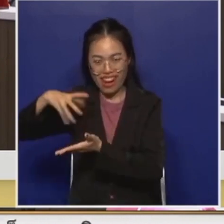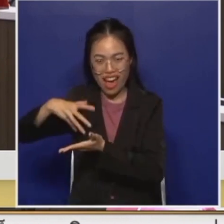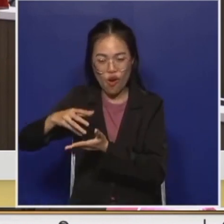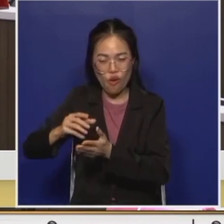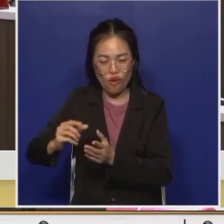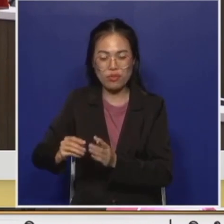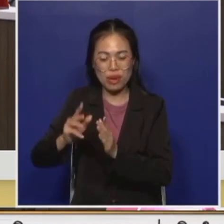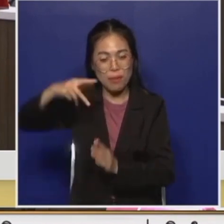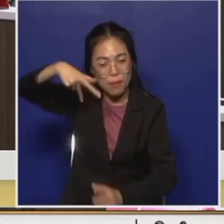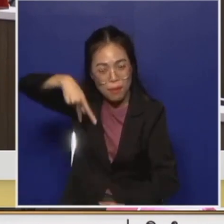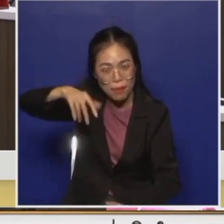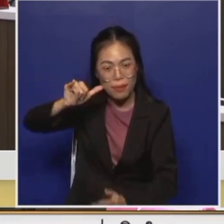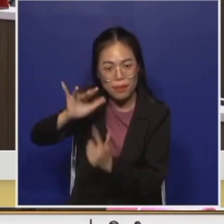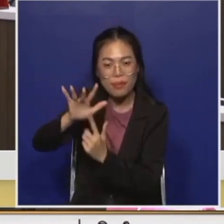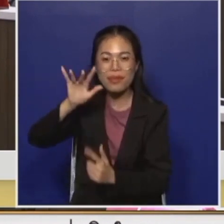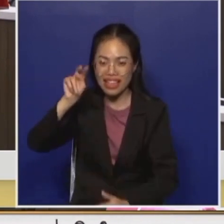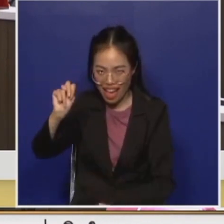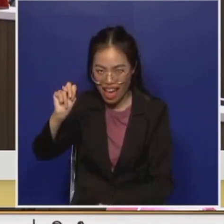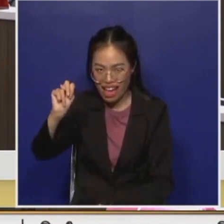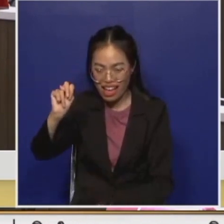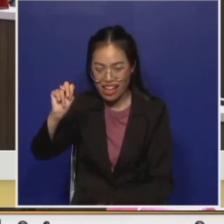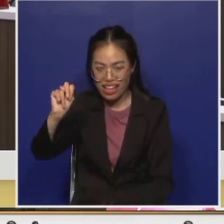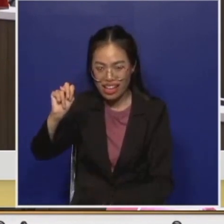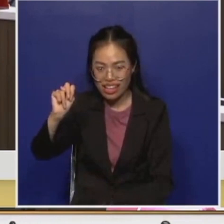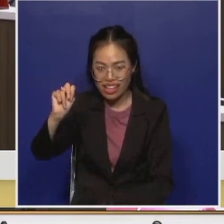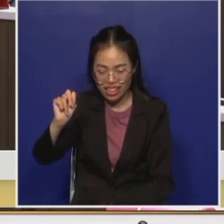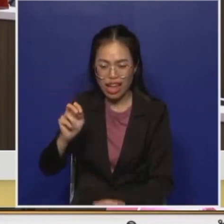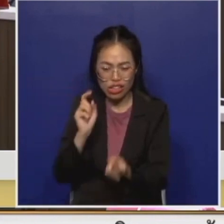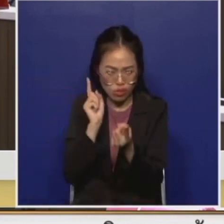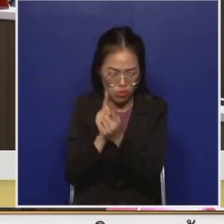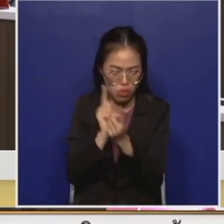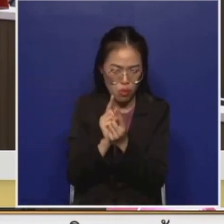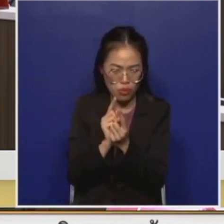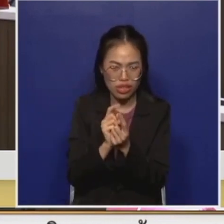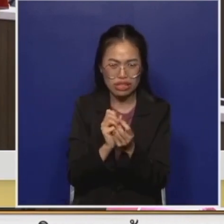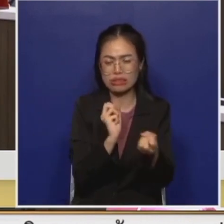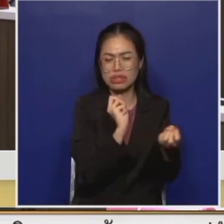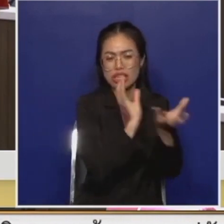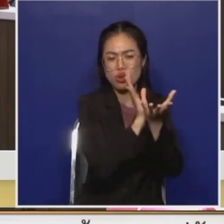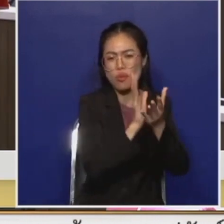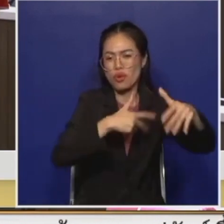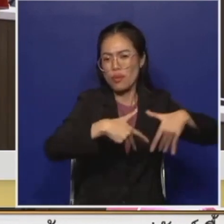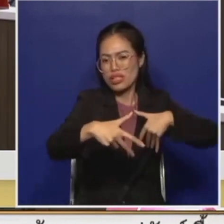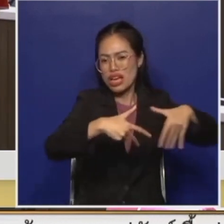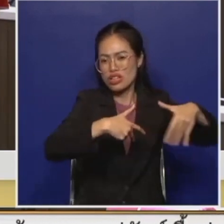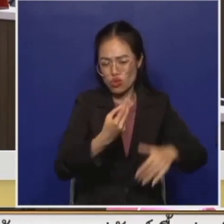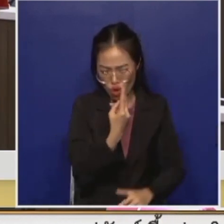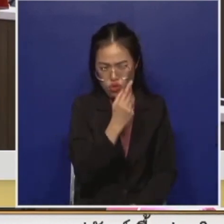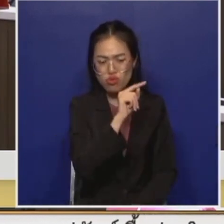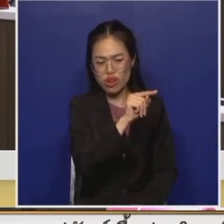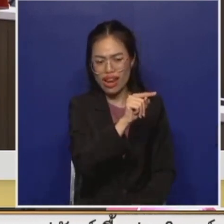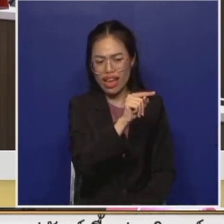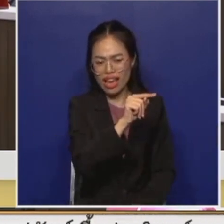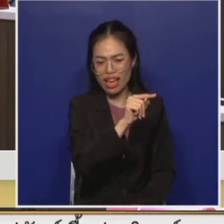และบายเศตทางการเมองที่ยิงใหญ่ทสุคอความสีหายที่เกิดขึ้นภนร้ผกระทบกพนประชาชนคบายเศตทแจริง